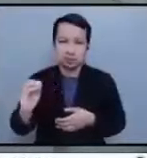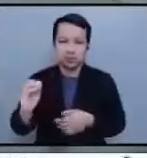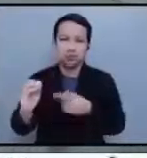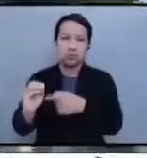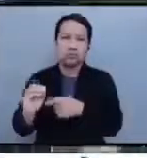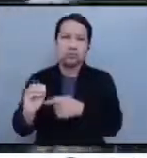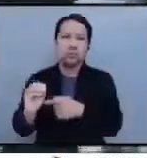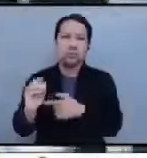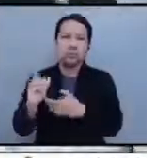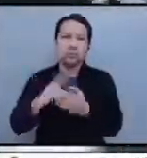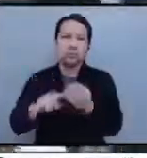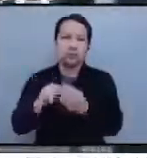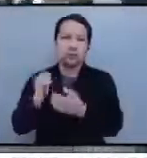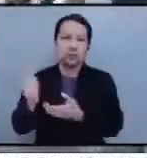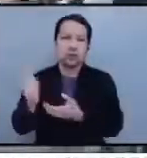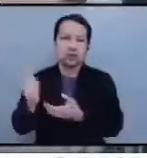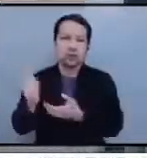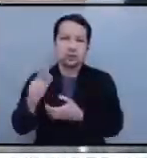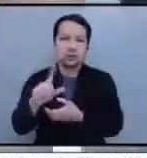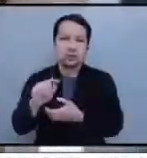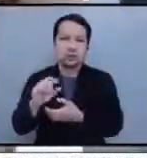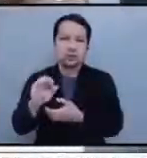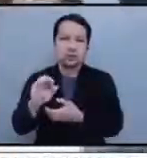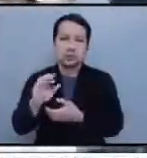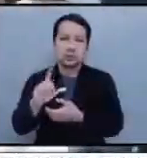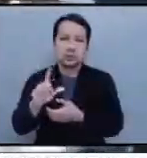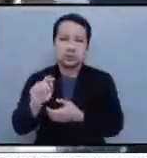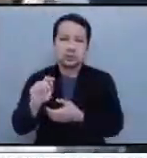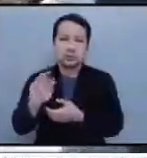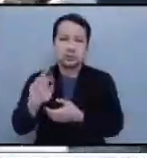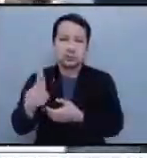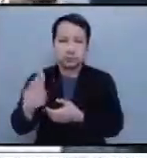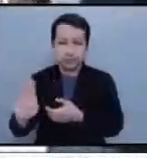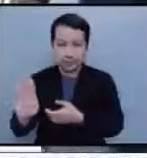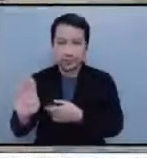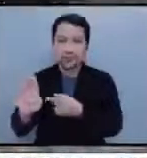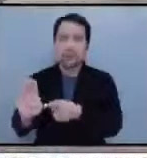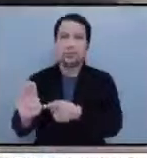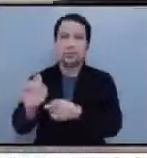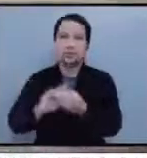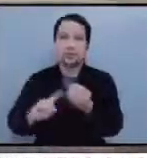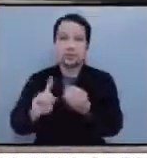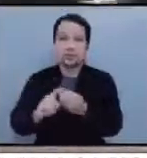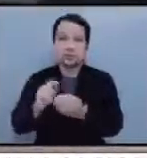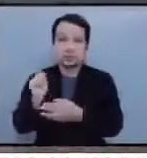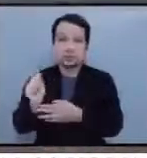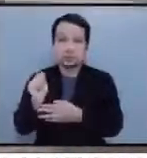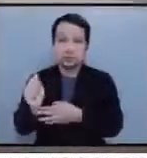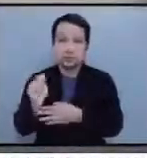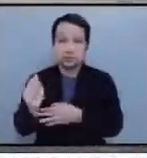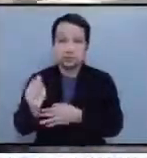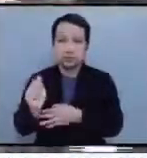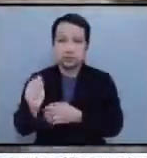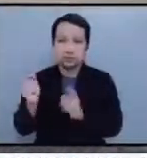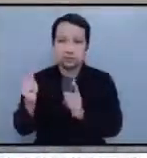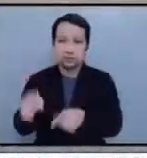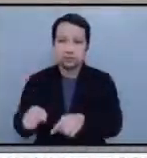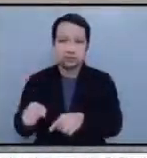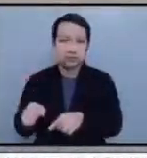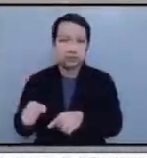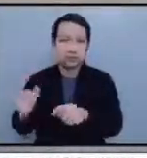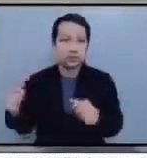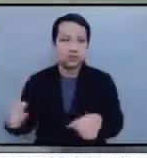and Regulatory Board o LTFRB para doon sa yung mangyayaring pagkakaroon